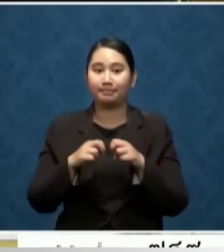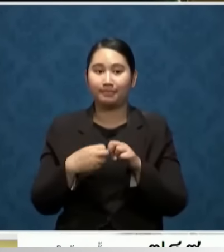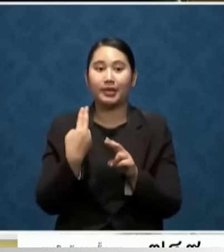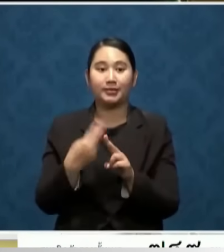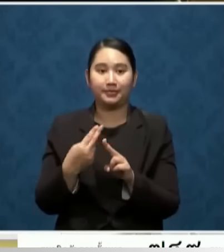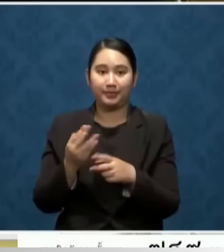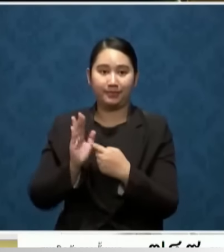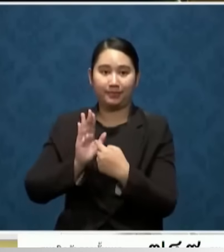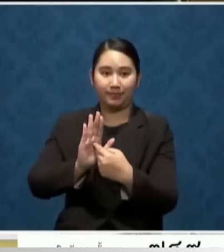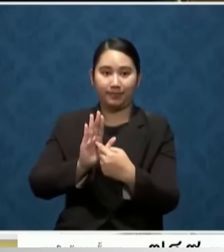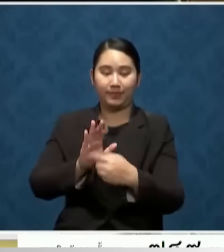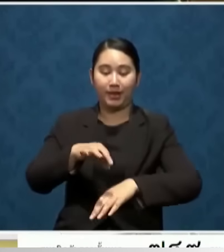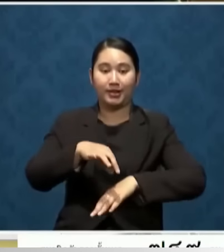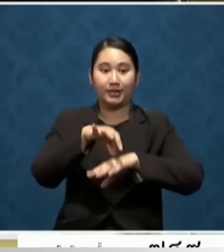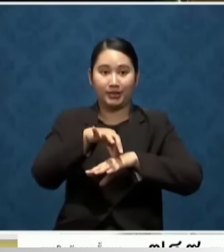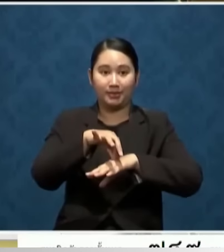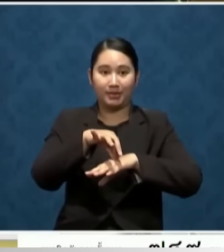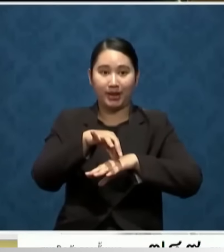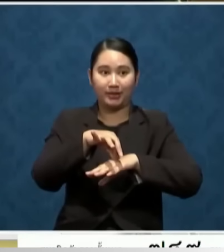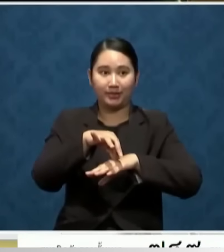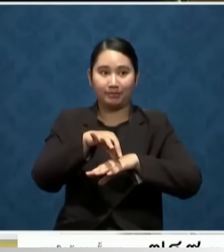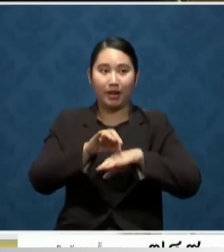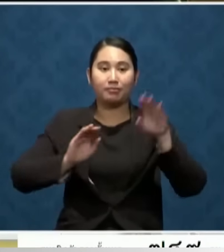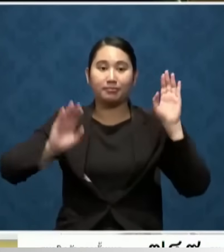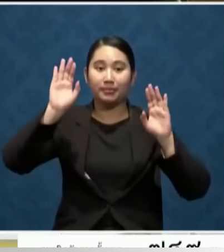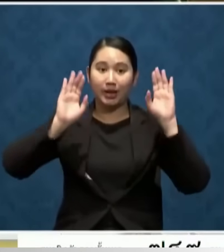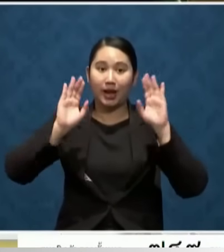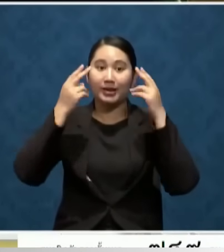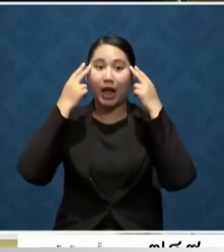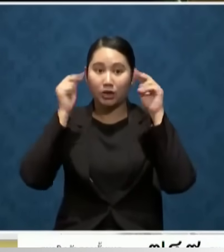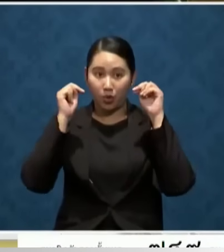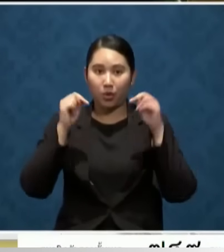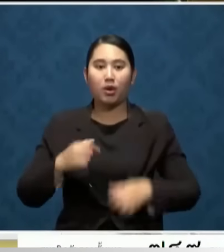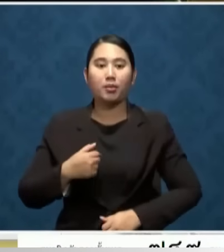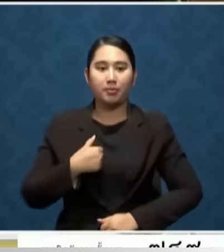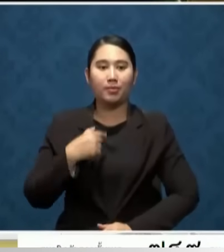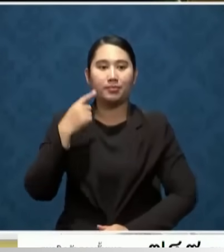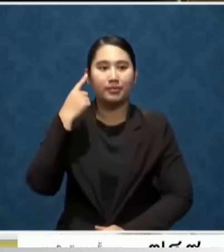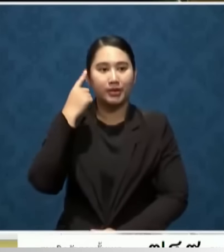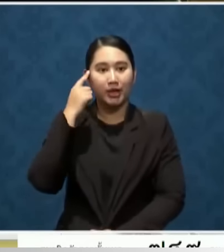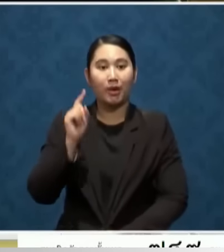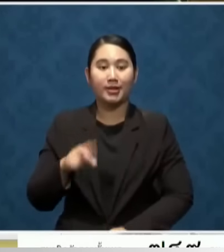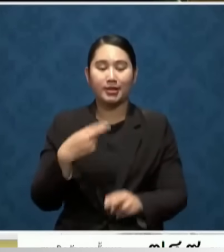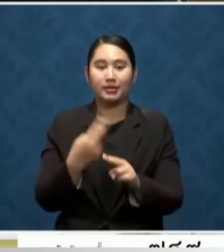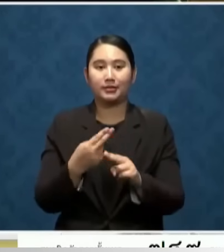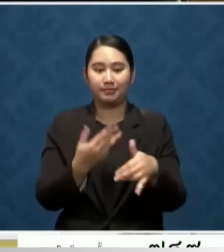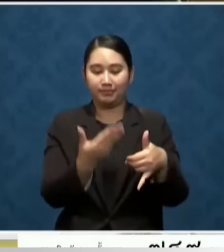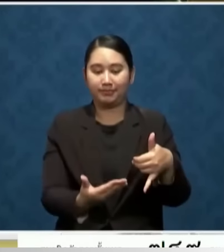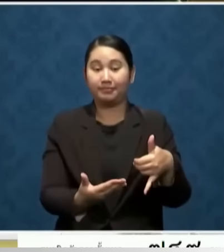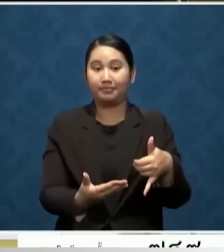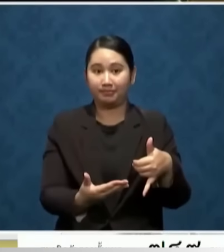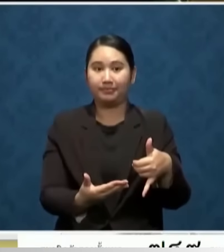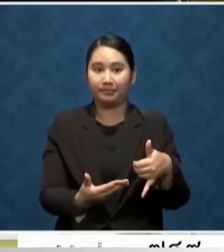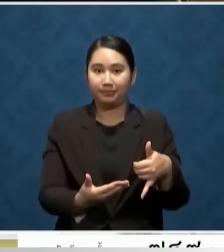ลดังกล่าวเพื่อให้สภาโหวตนั้นเป็นการเสนอชื่อบุคคลที่มีคุณสมบั